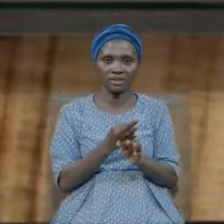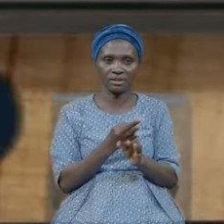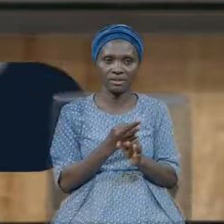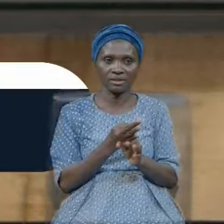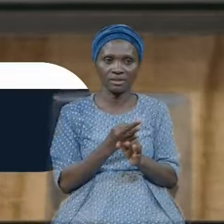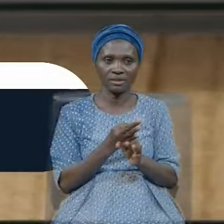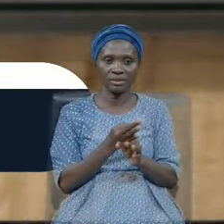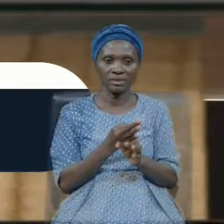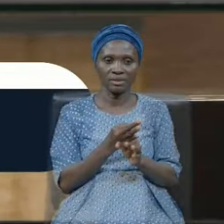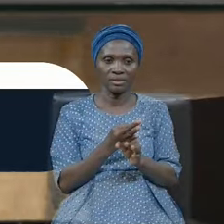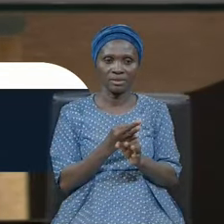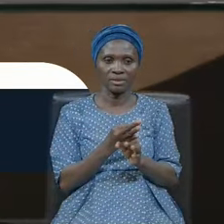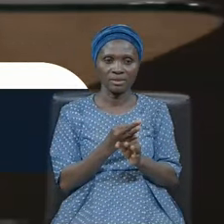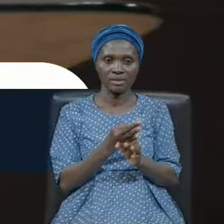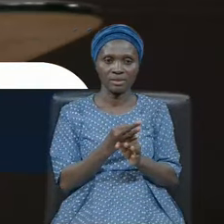Nous allons